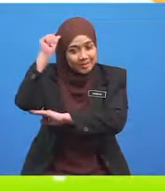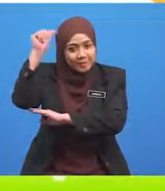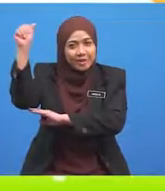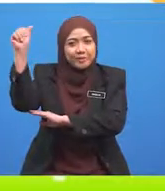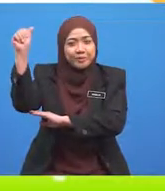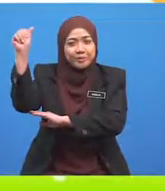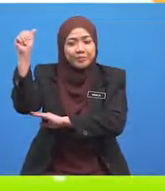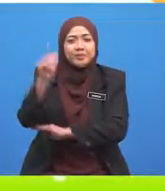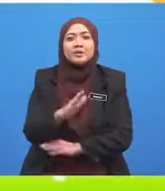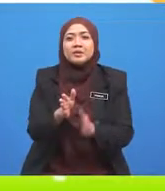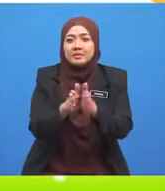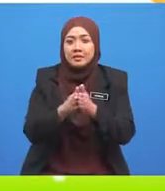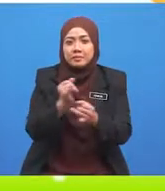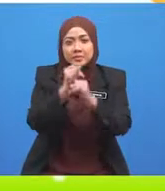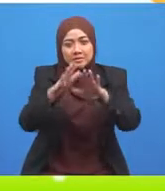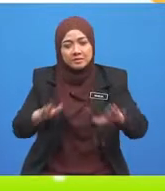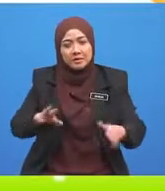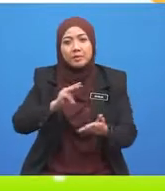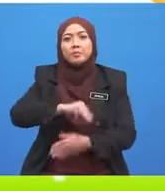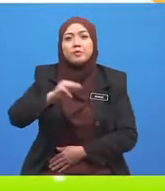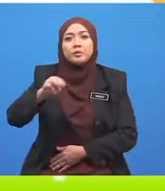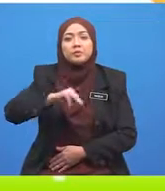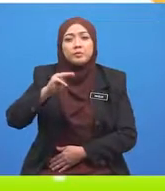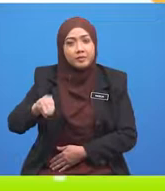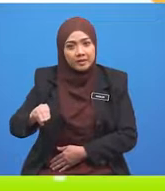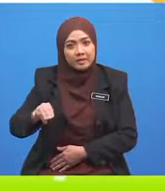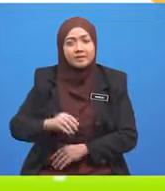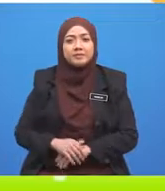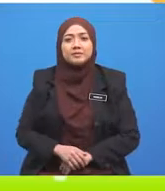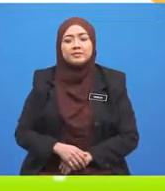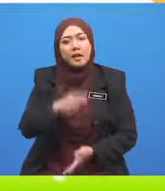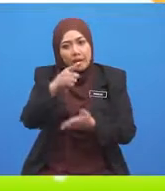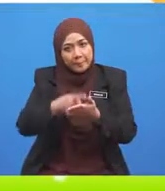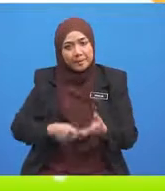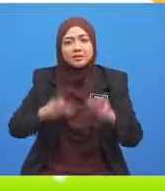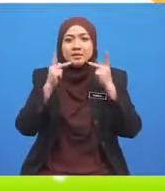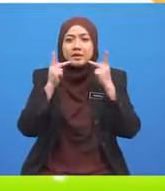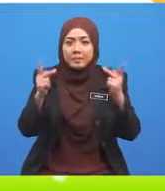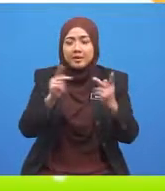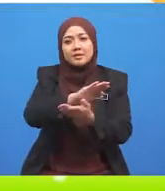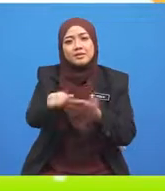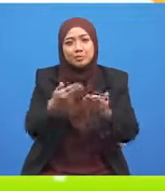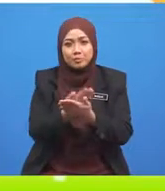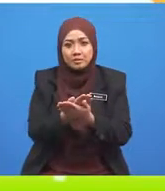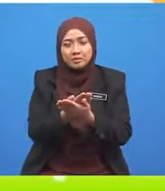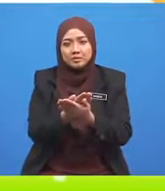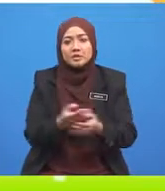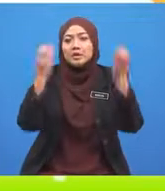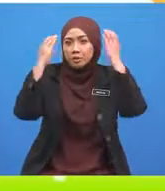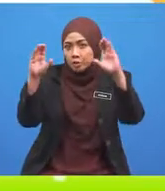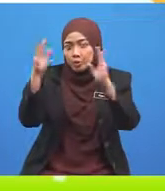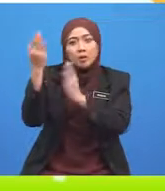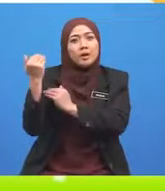Assalamualaikum. Salam sejahtera murid-murid sekalian. Apa khabar semua? Cikgu